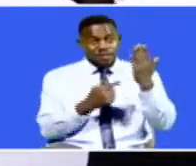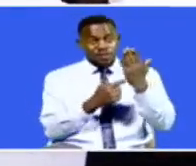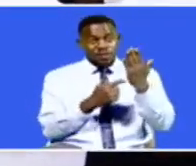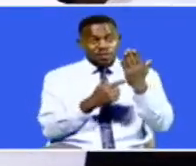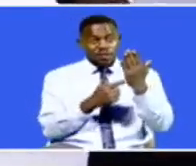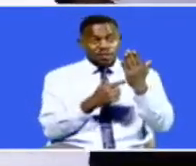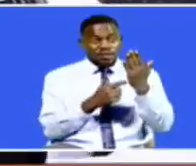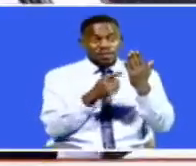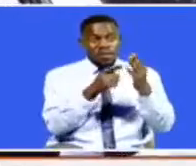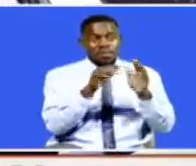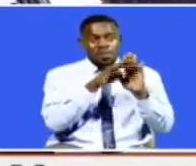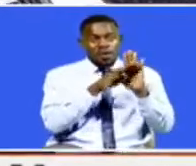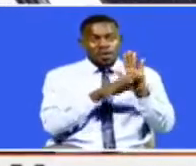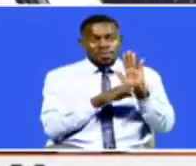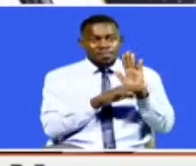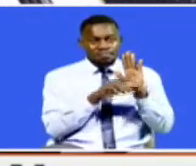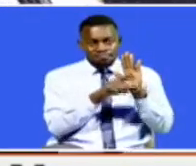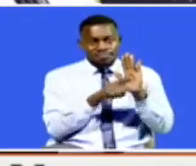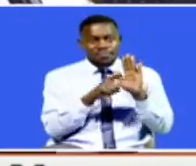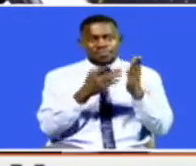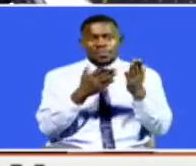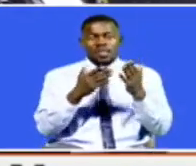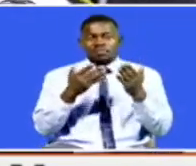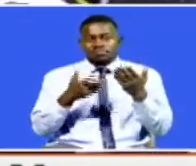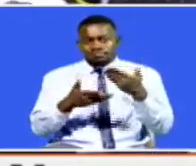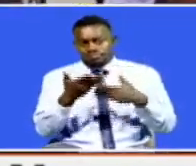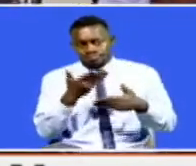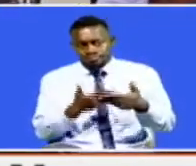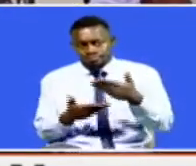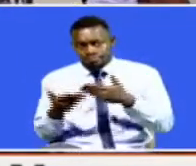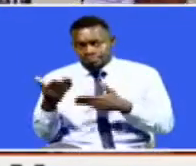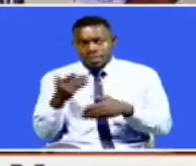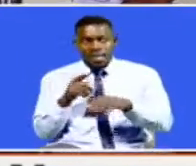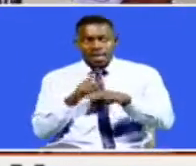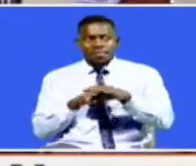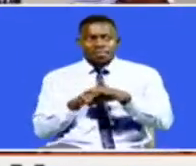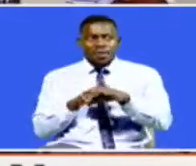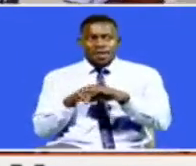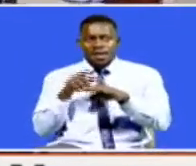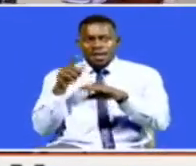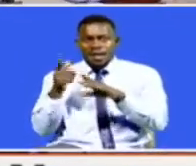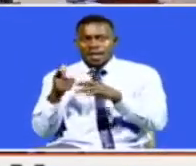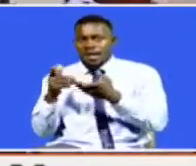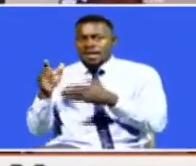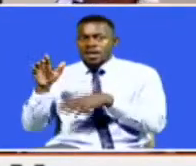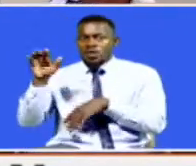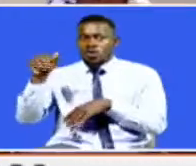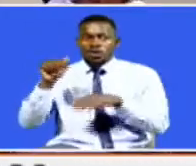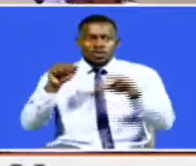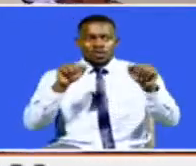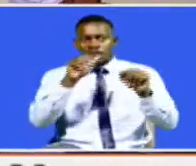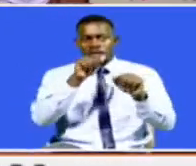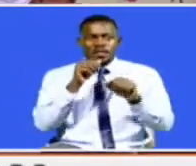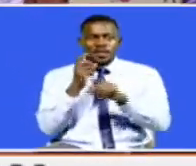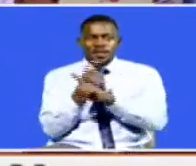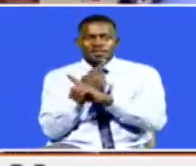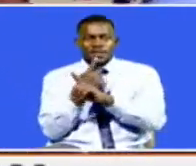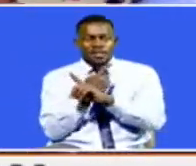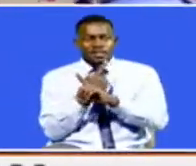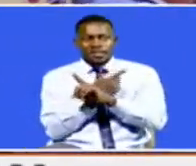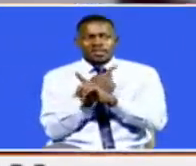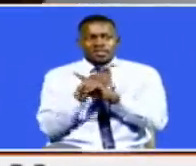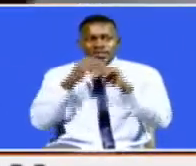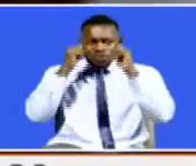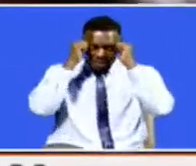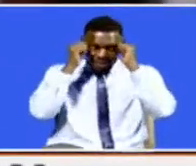hiyo. Walizungumza haya wakati wa hafla ya kuwatambua wanafunzi bora waliohitimu katika nyanja tofauti hapa jijini